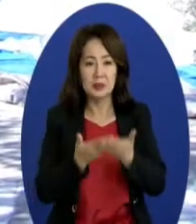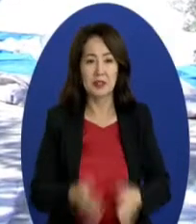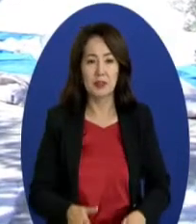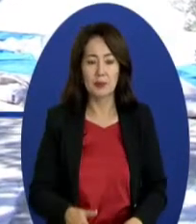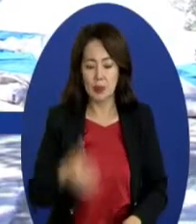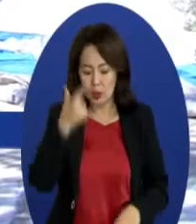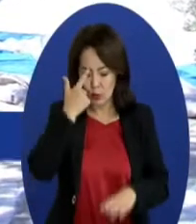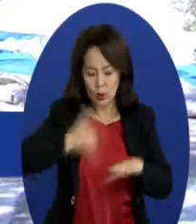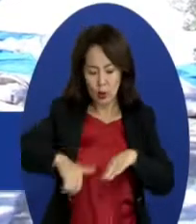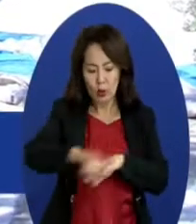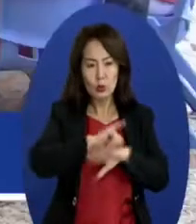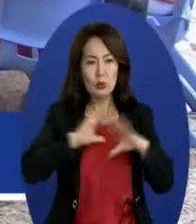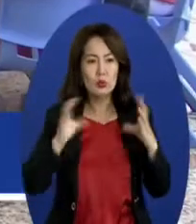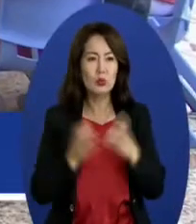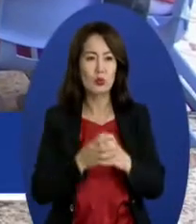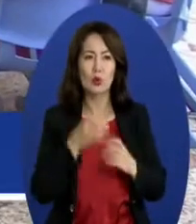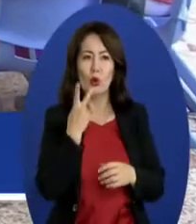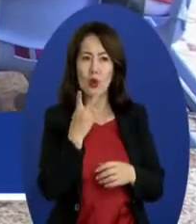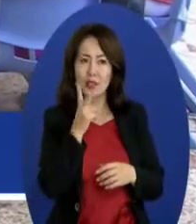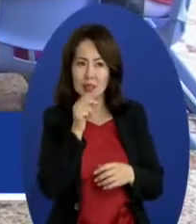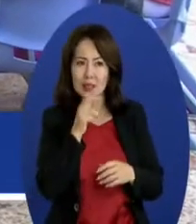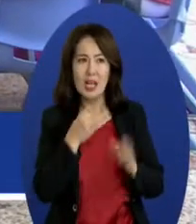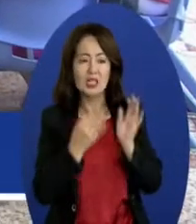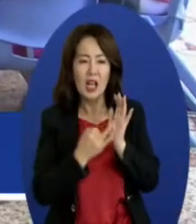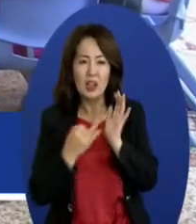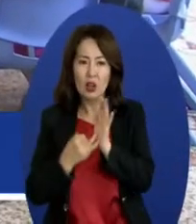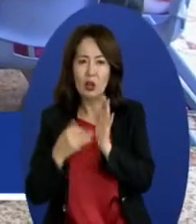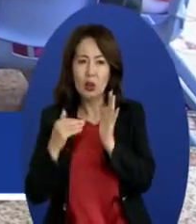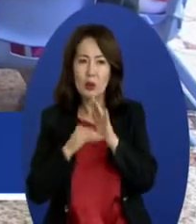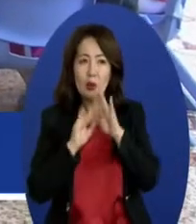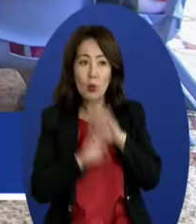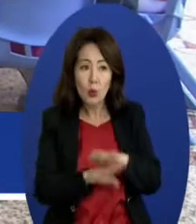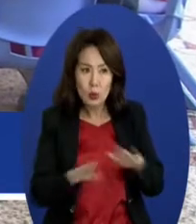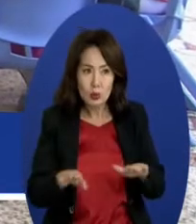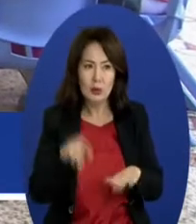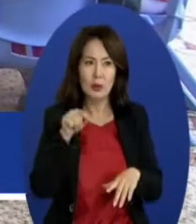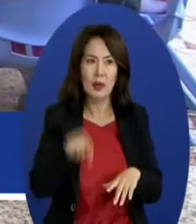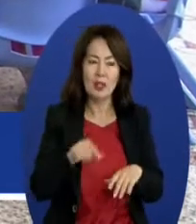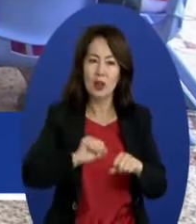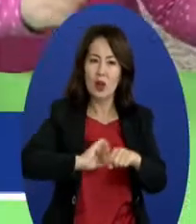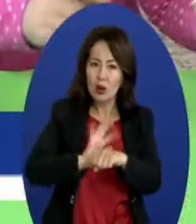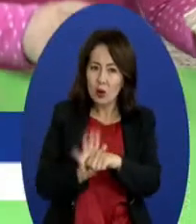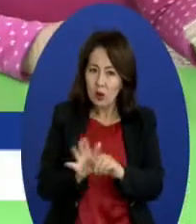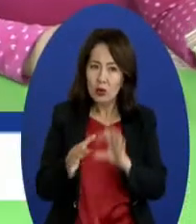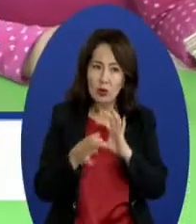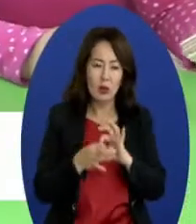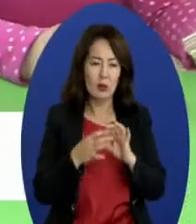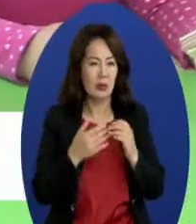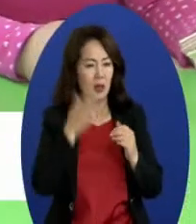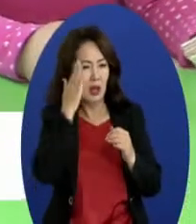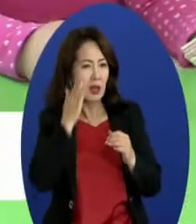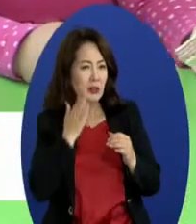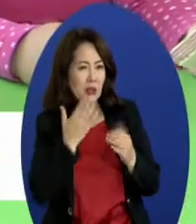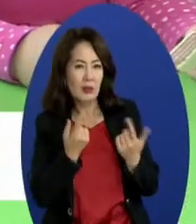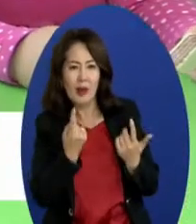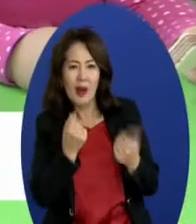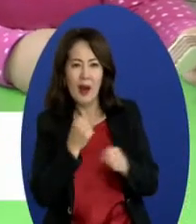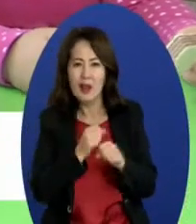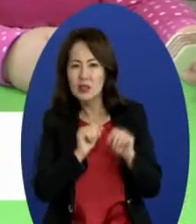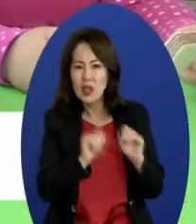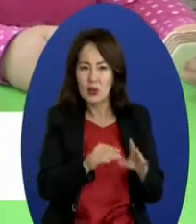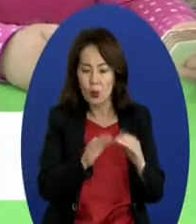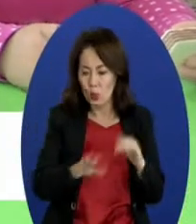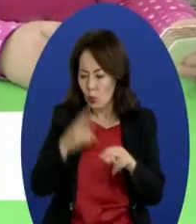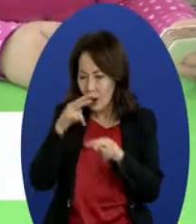Улсын хэмжээнд 2 настай 77,000 орчим хүүхэд бий. Цар тахлын үед энэ олон мянган хүүхдийн эцэг айл нэг нь ажиллаа өрхөж хүүхдэд харах уу гэдэг асуудалтай тулгарч